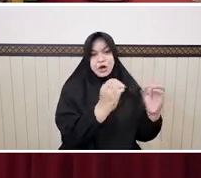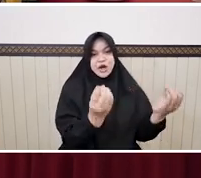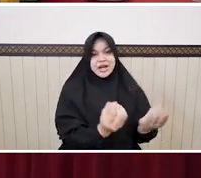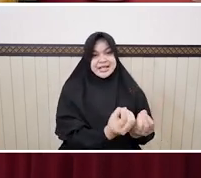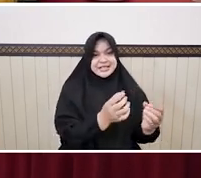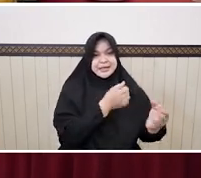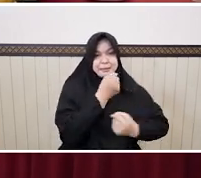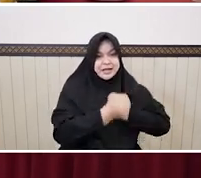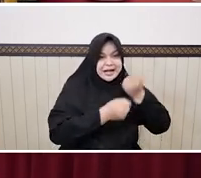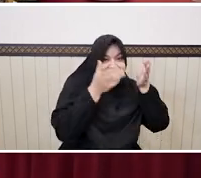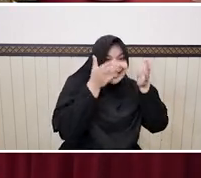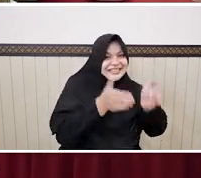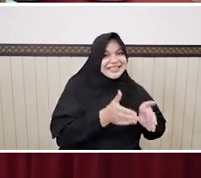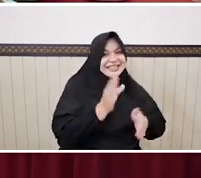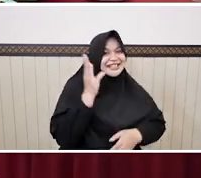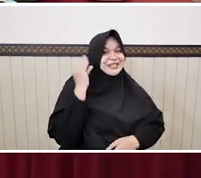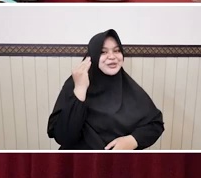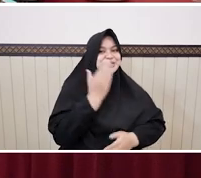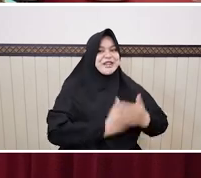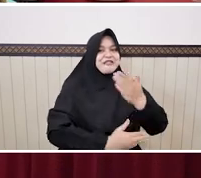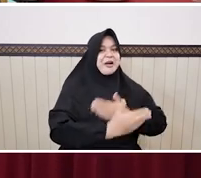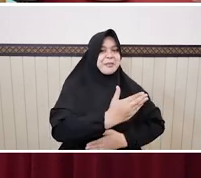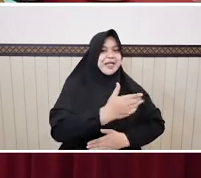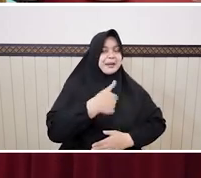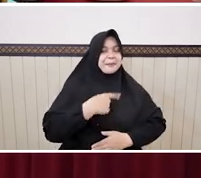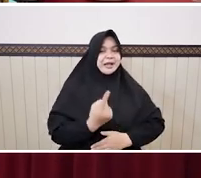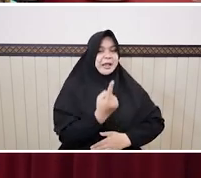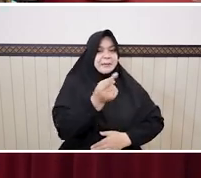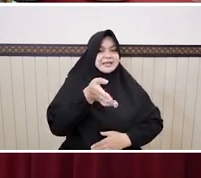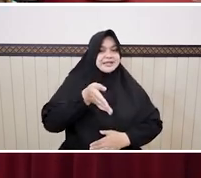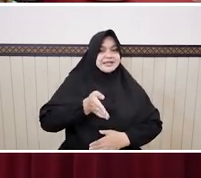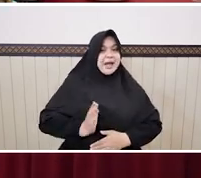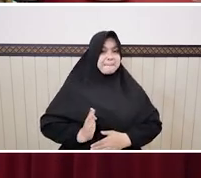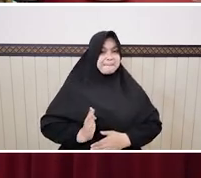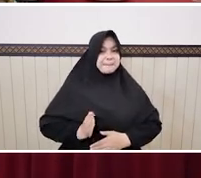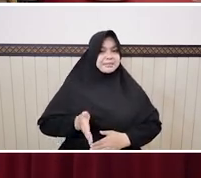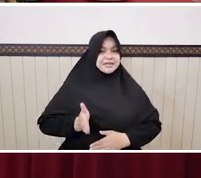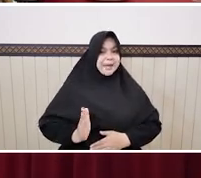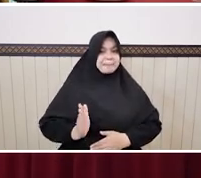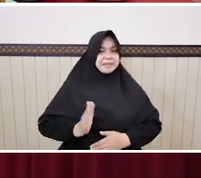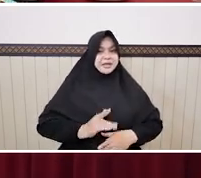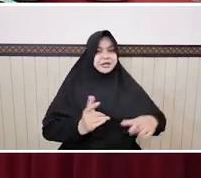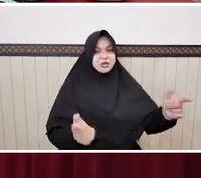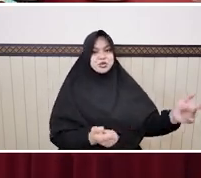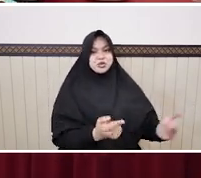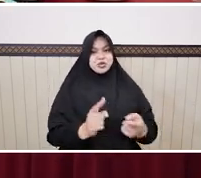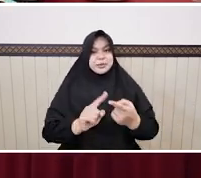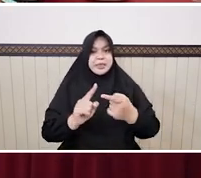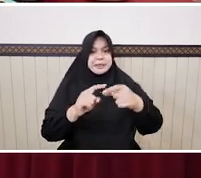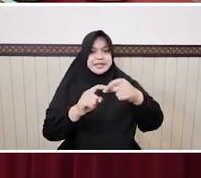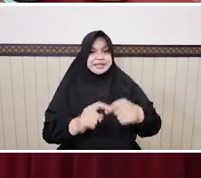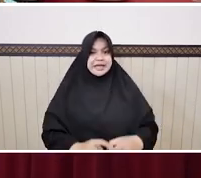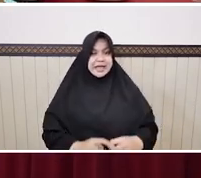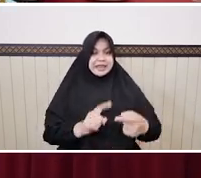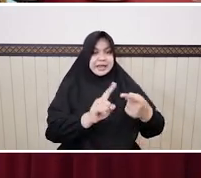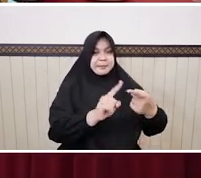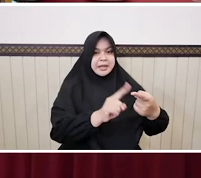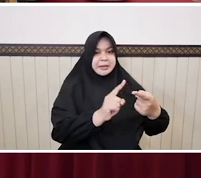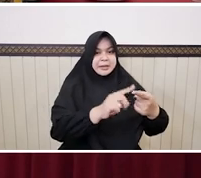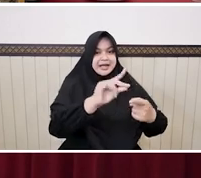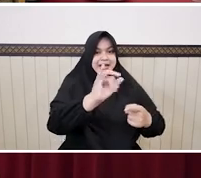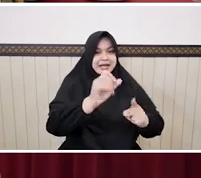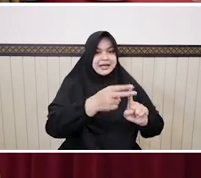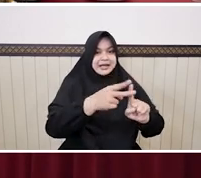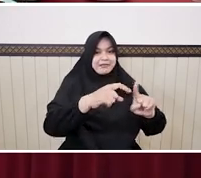yang bergerak pada isu difable ada Sigap ada sebab ada Stallone Cikal ada kawan-kawan Dek